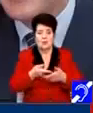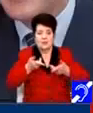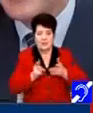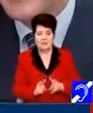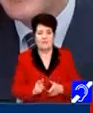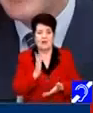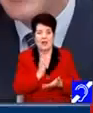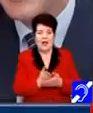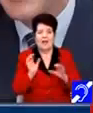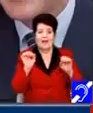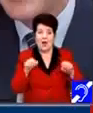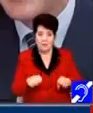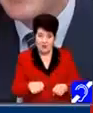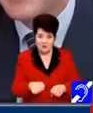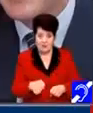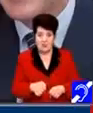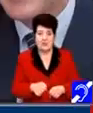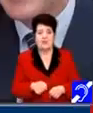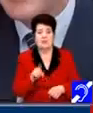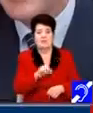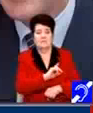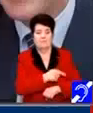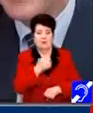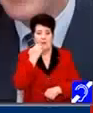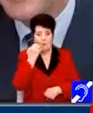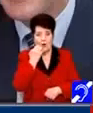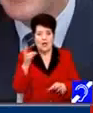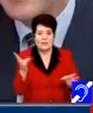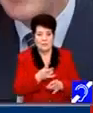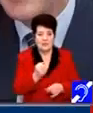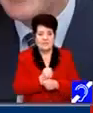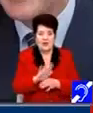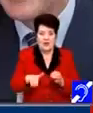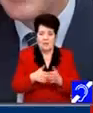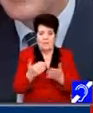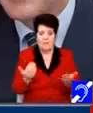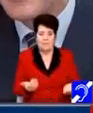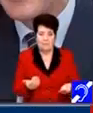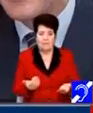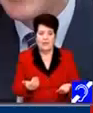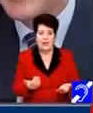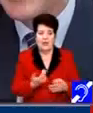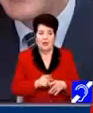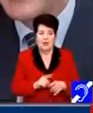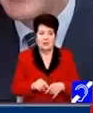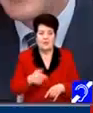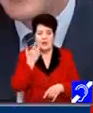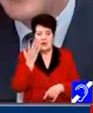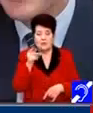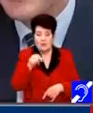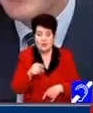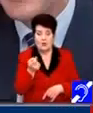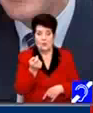are capacități, are un lobby puternic la Moscova, ar trebui să depună acest efort, astfel încât Kremlinul cel